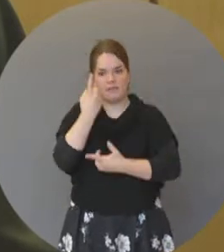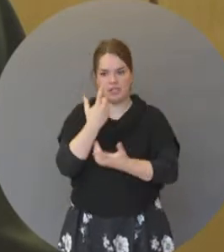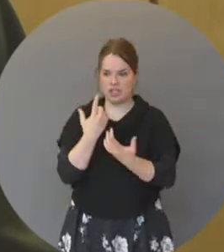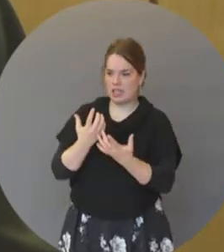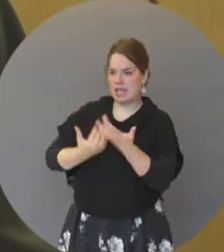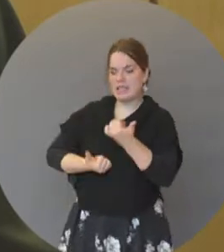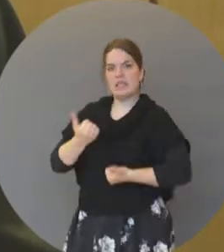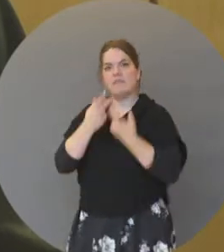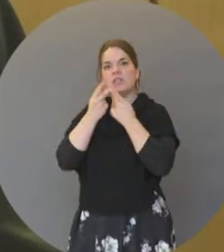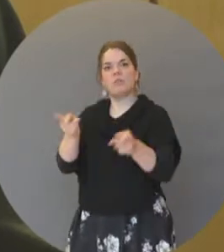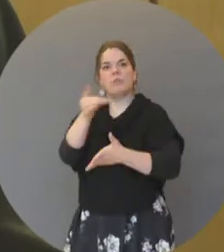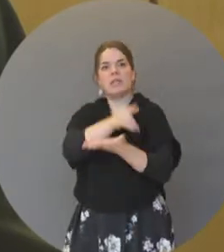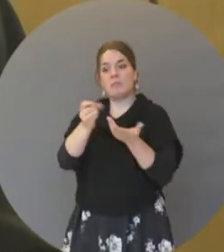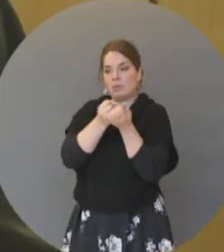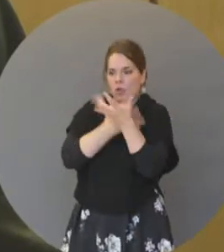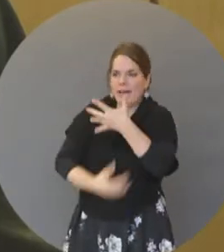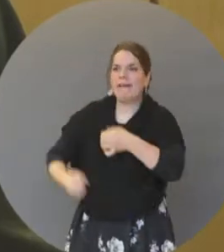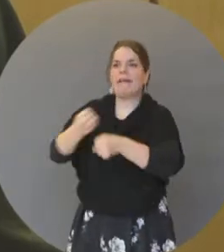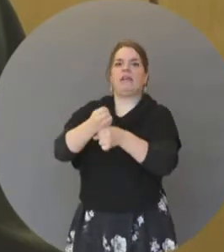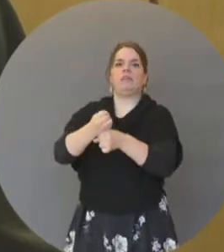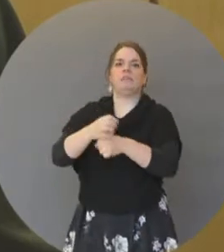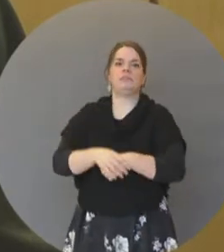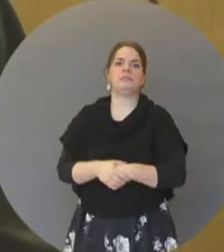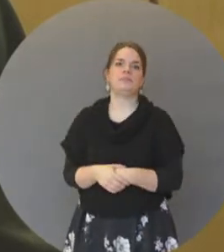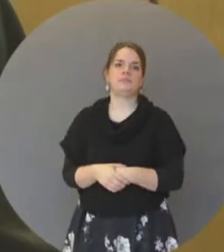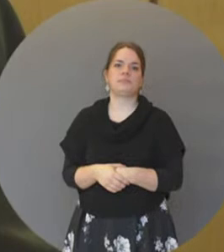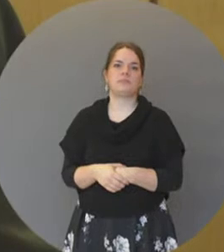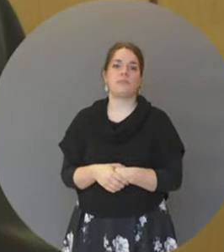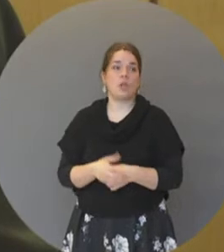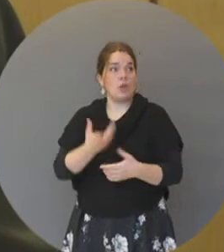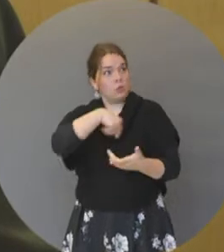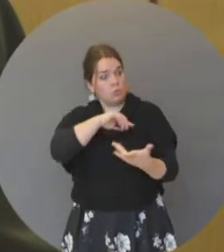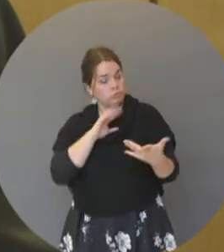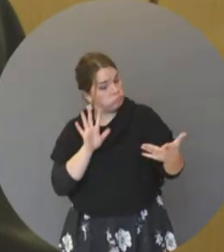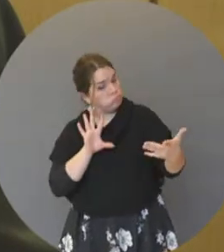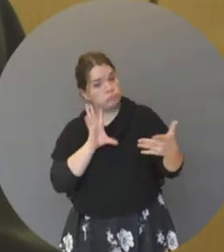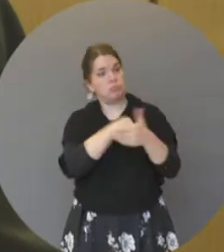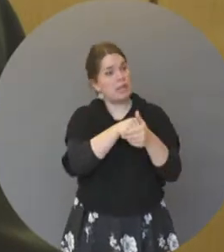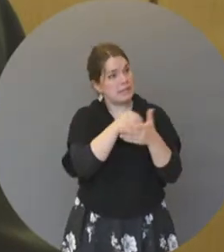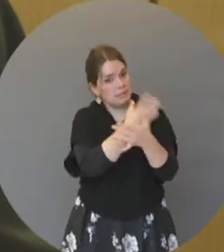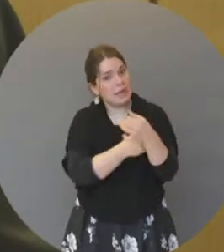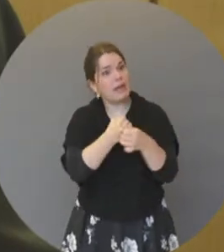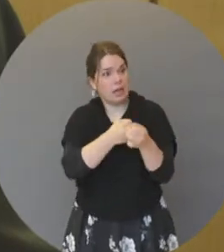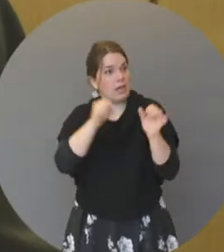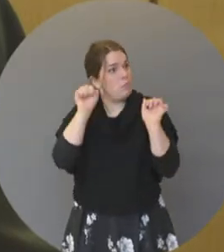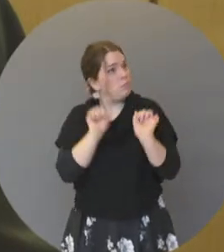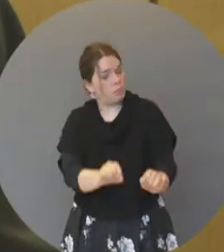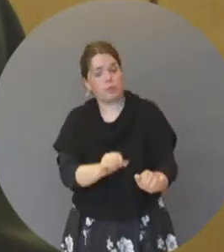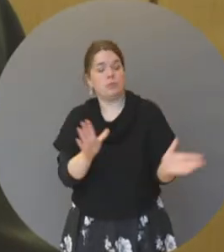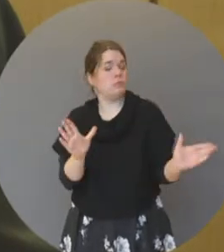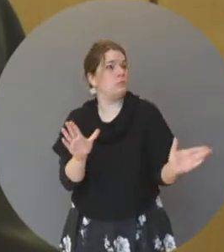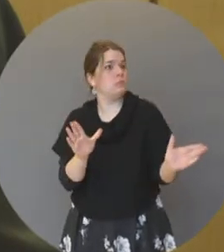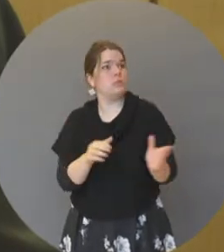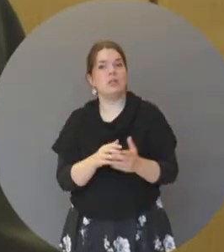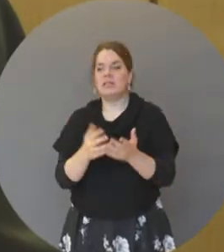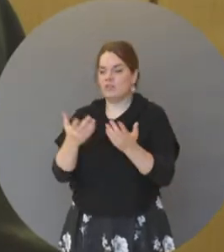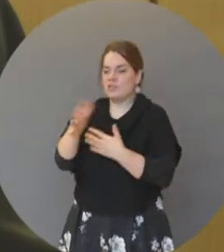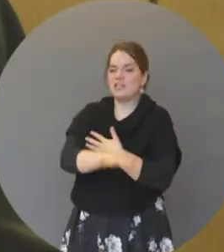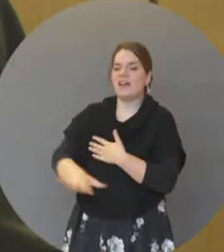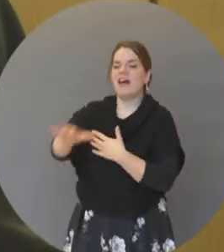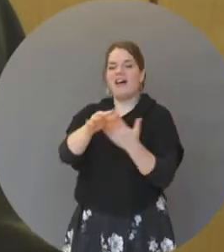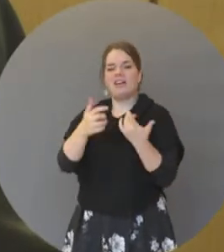public départemental nous nous proposons d'ailleurs d'être à vos côtés pour le construire il pourrait garantir un égal accès à toutes et à tous